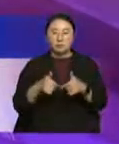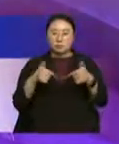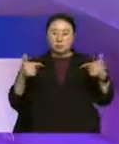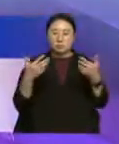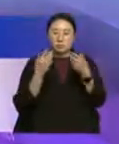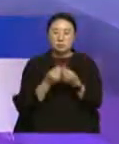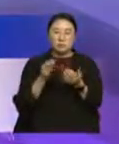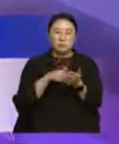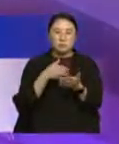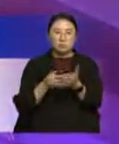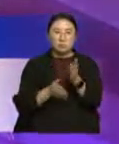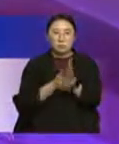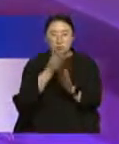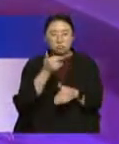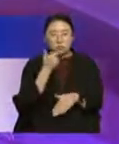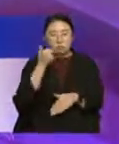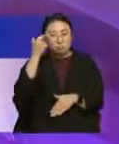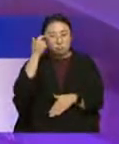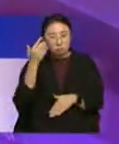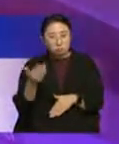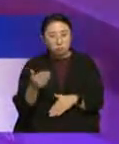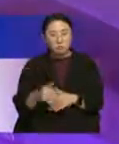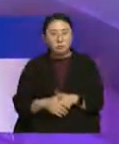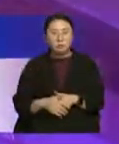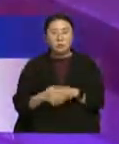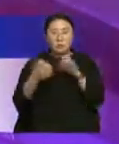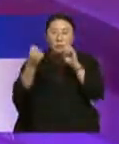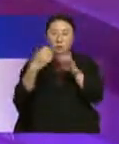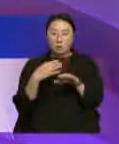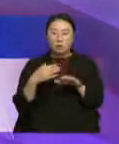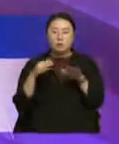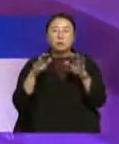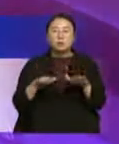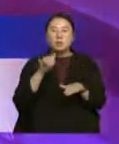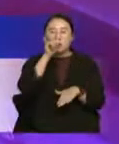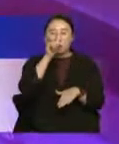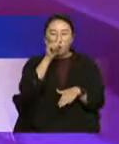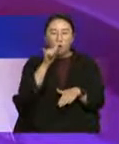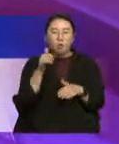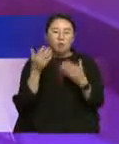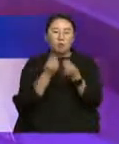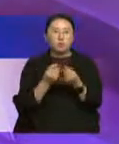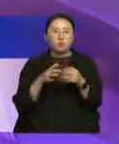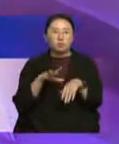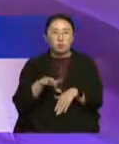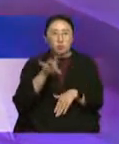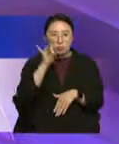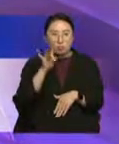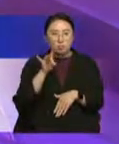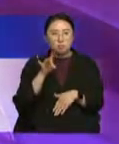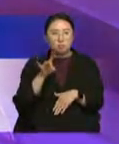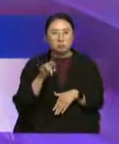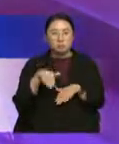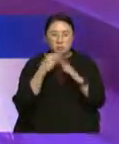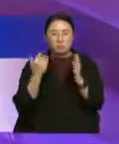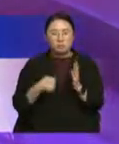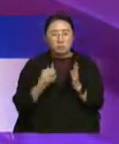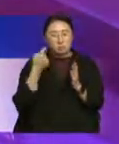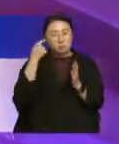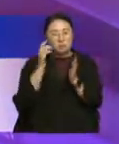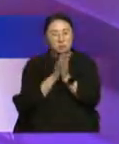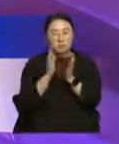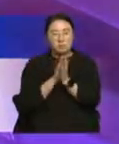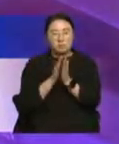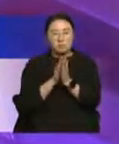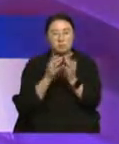그동안 동두천시에는 없었나요? 있었는데 이런 경우는 처음이에요 지금. 웬만한 분들은 본인들이 알아서